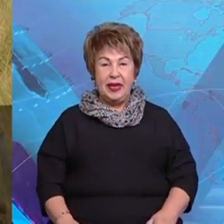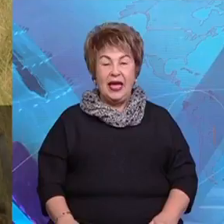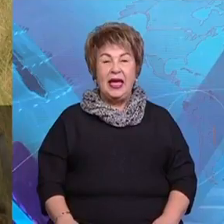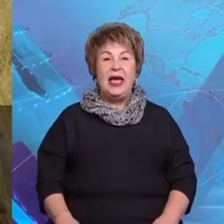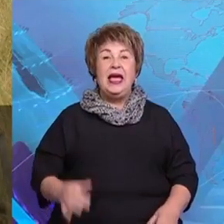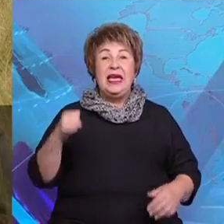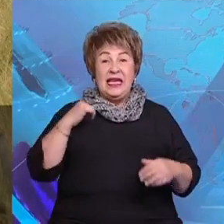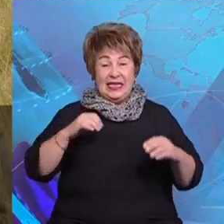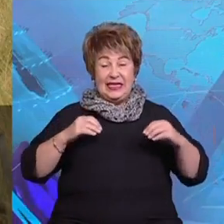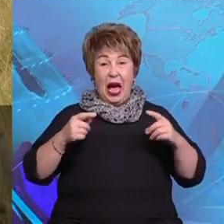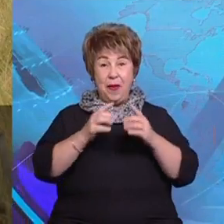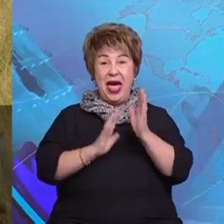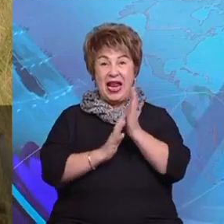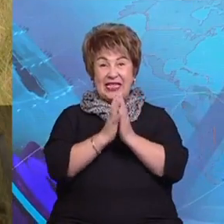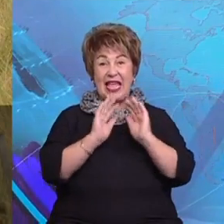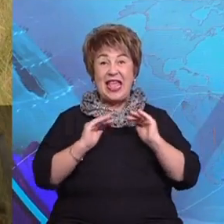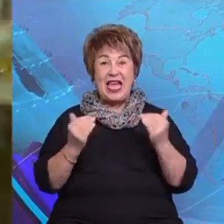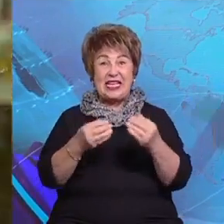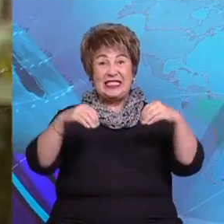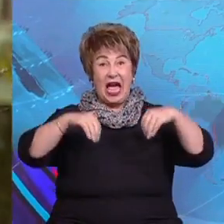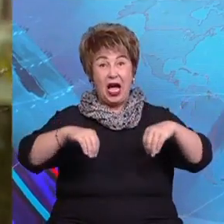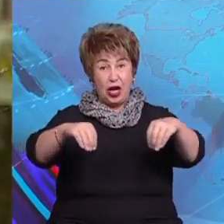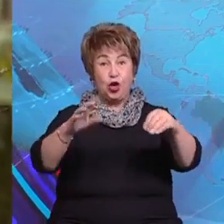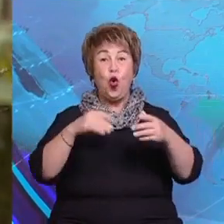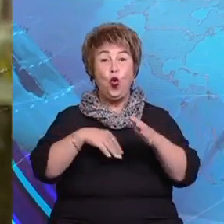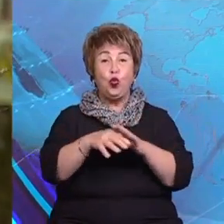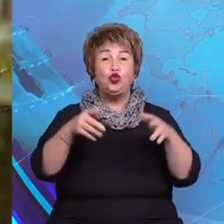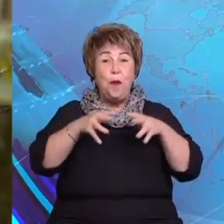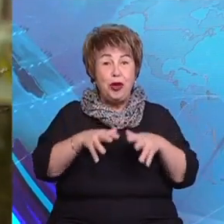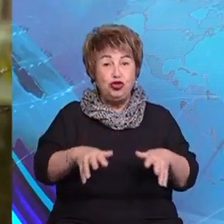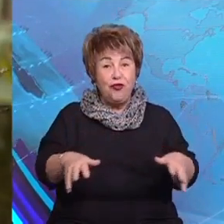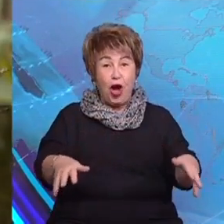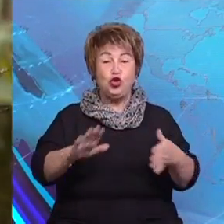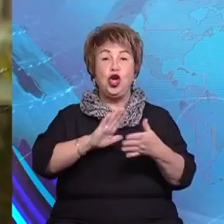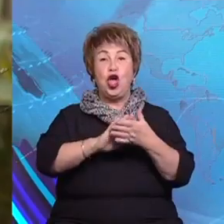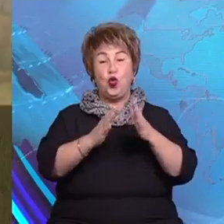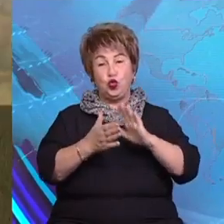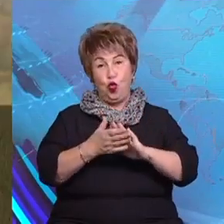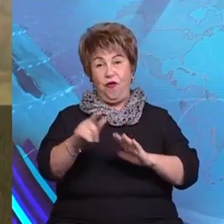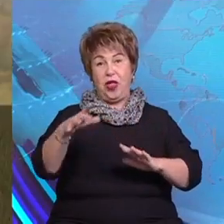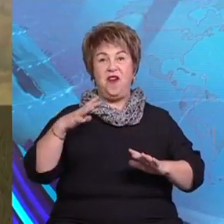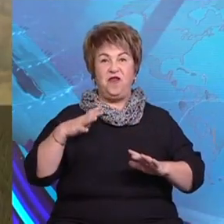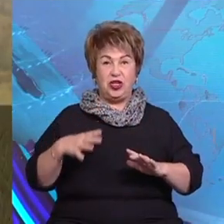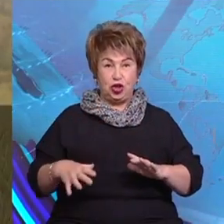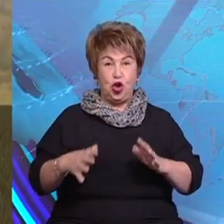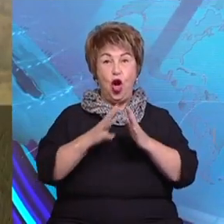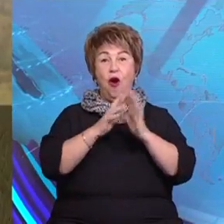Садят растения с закрытой корневой системой, так они лучше приживаются и устойчивы к дорожным условиям. Всего же по плану вдоль